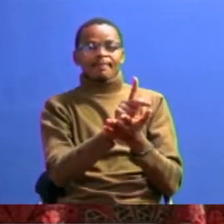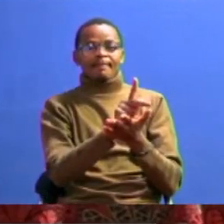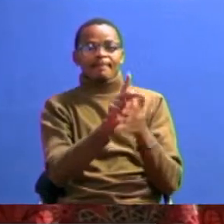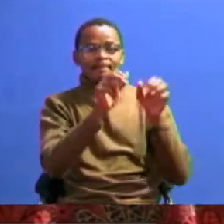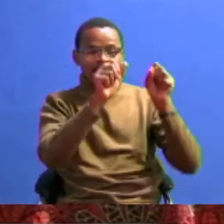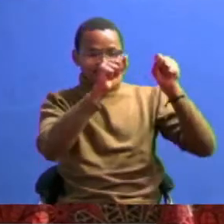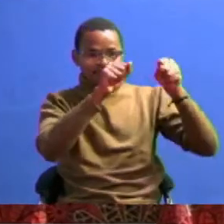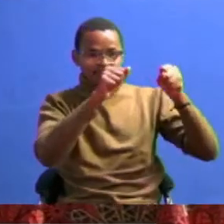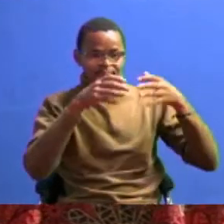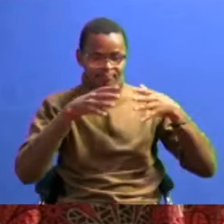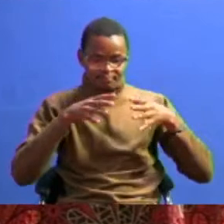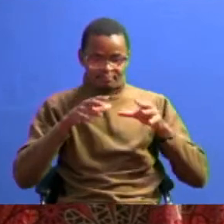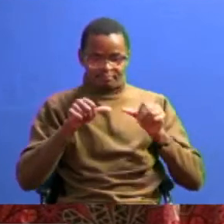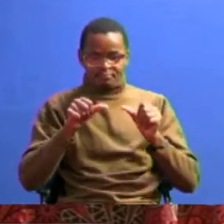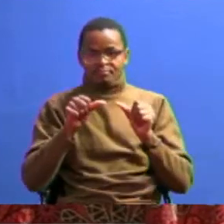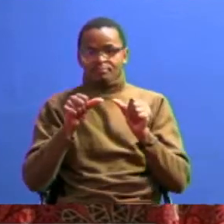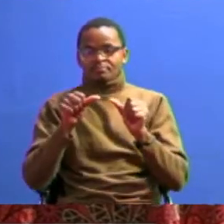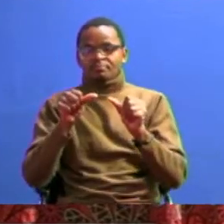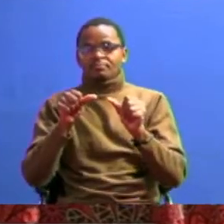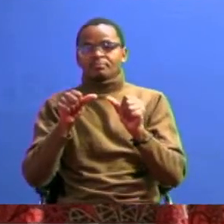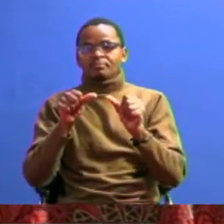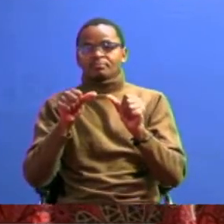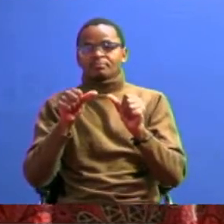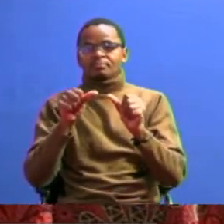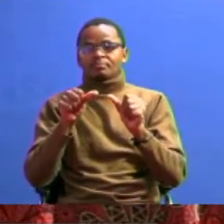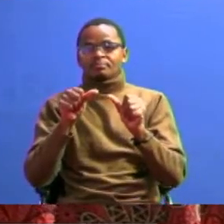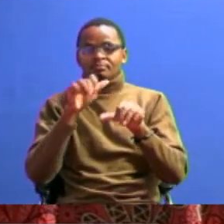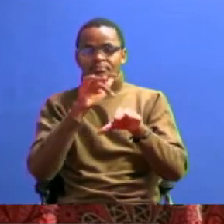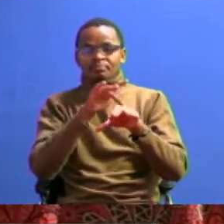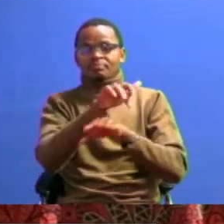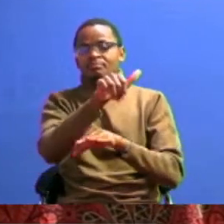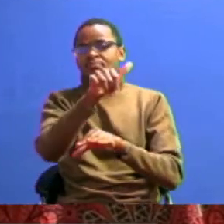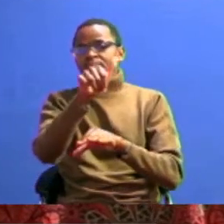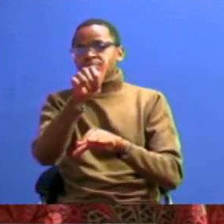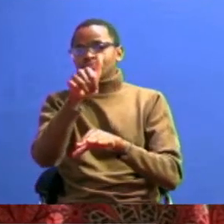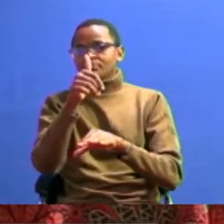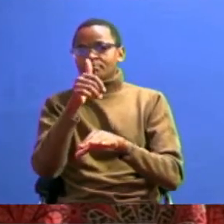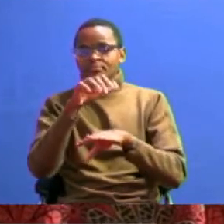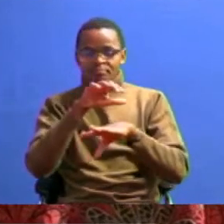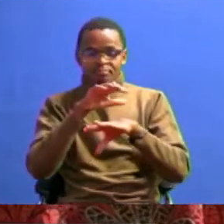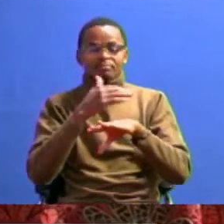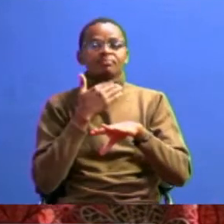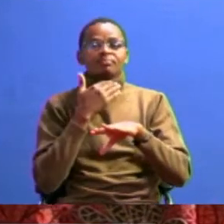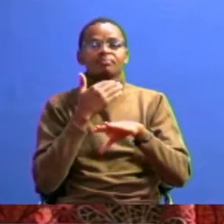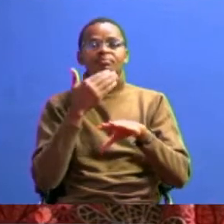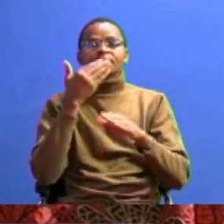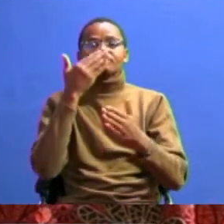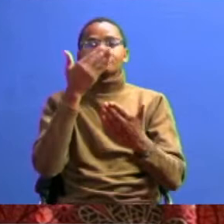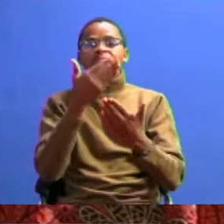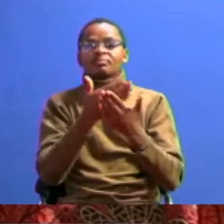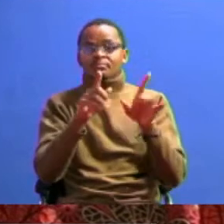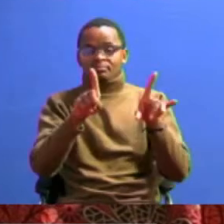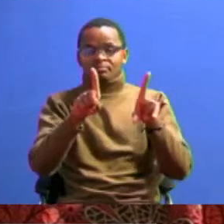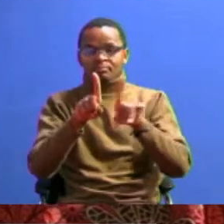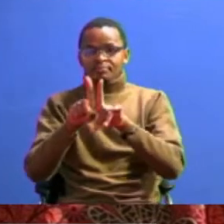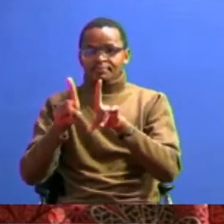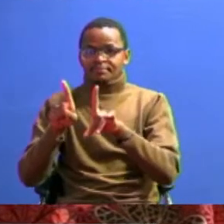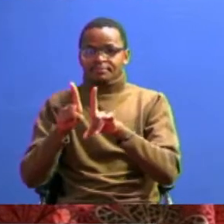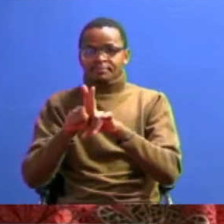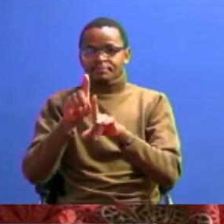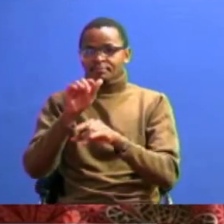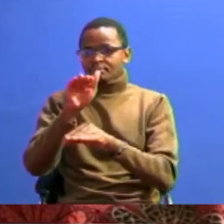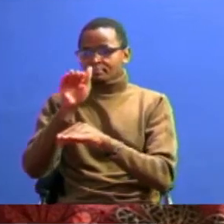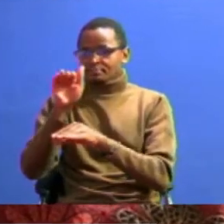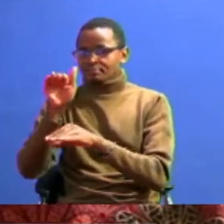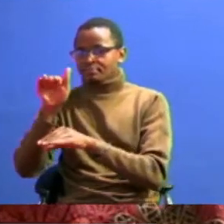kukubali watu kuendelesha mambo ambayo yanaumiza wengine. Tunataka kupata majibu ya hayo, na